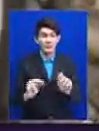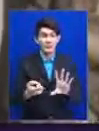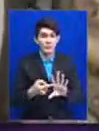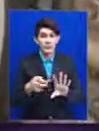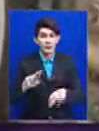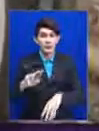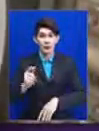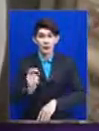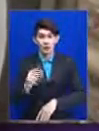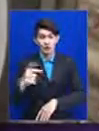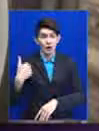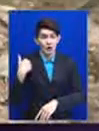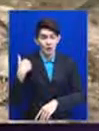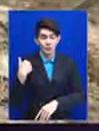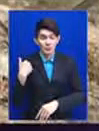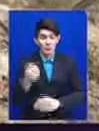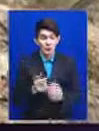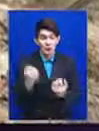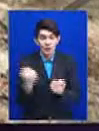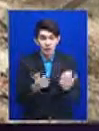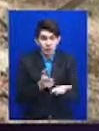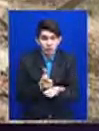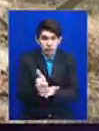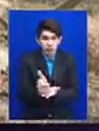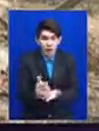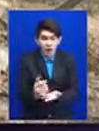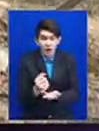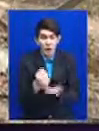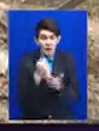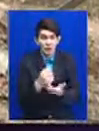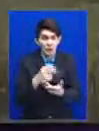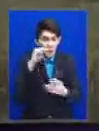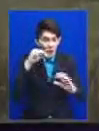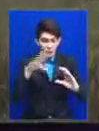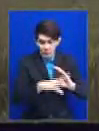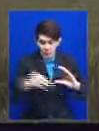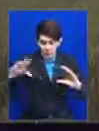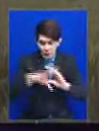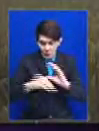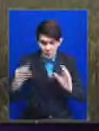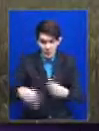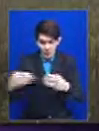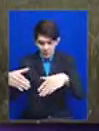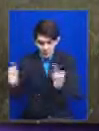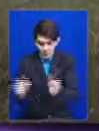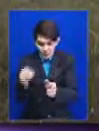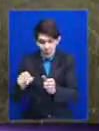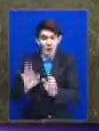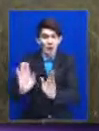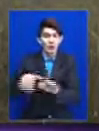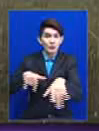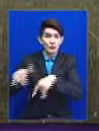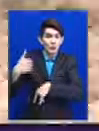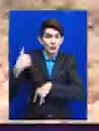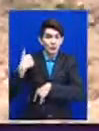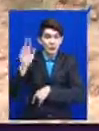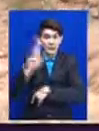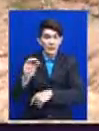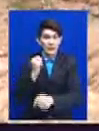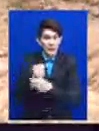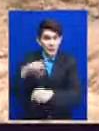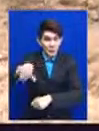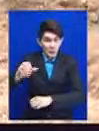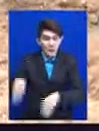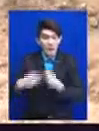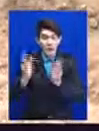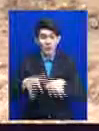ระดมรถไถนามาช่วยกันสูบน้ำจากอ่างเก็บน้ำหนองทะลอกไปเติมลงในสระกลางหมู่บ้านนะคะสำหรับใช้ผลิตประปา